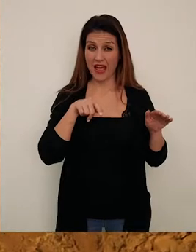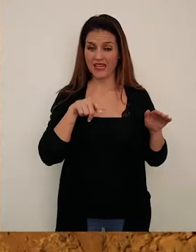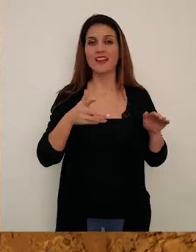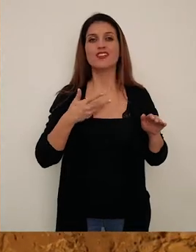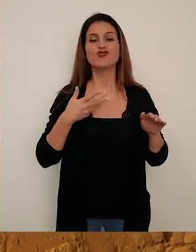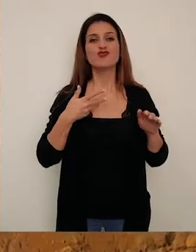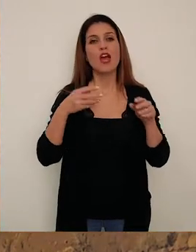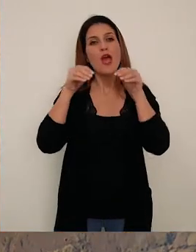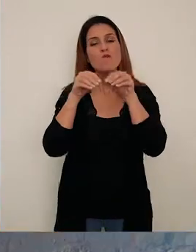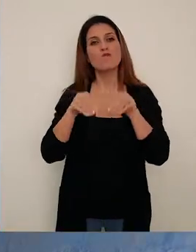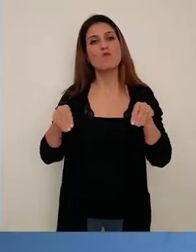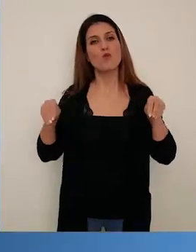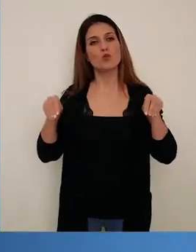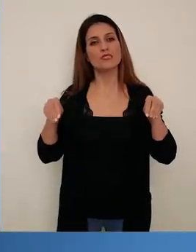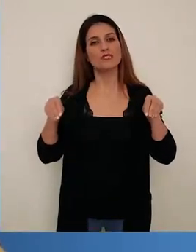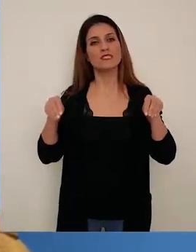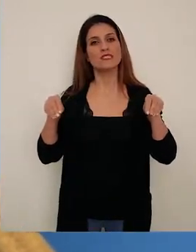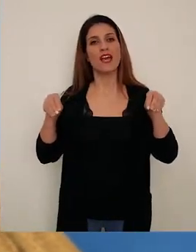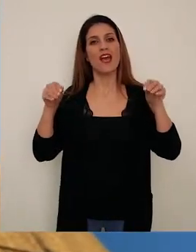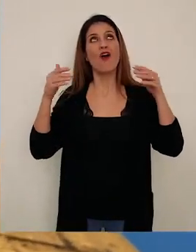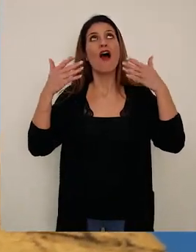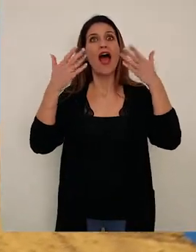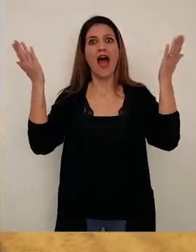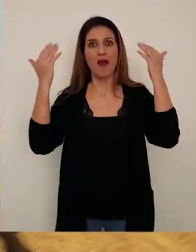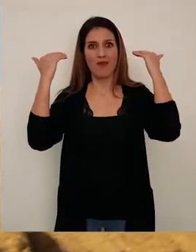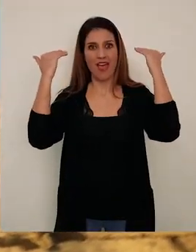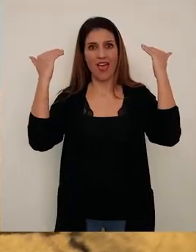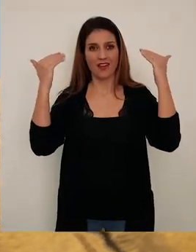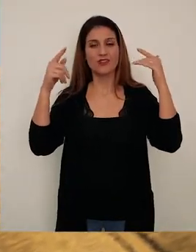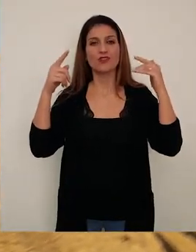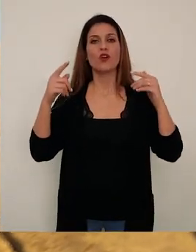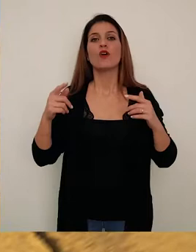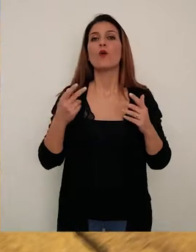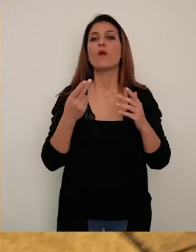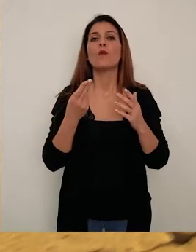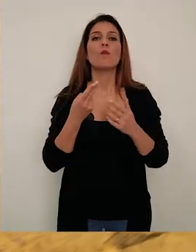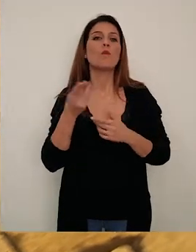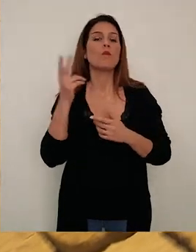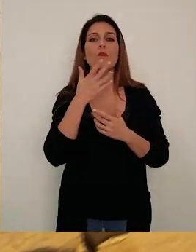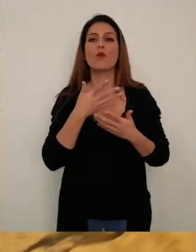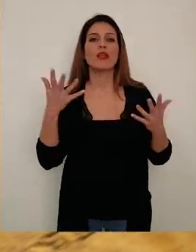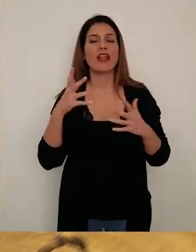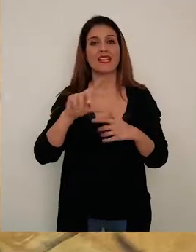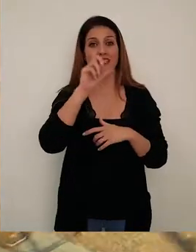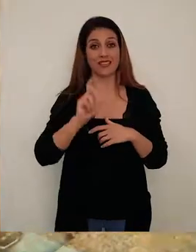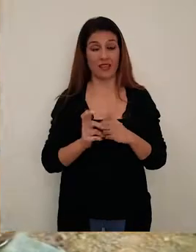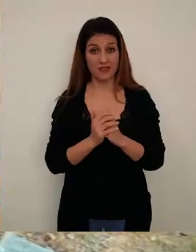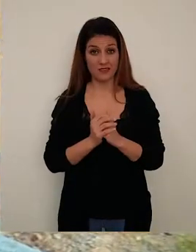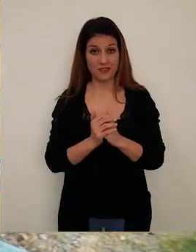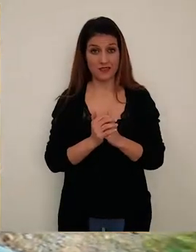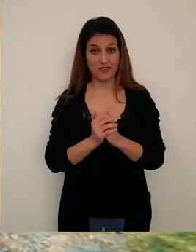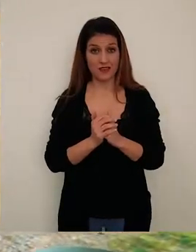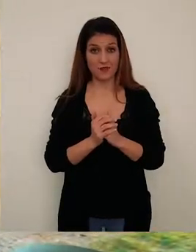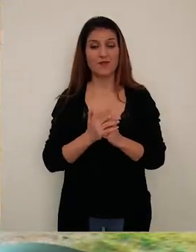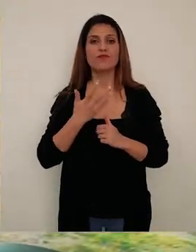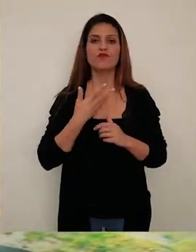Situato sulla Serra di Caprarica, l'archeodromo Kalos è considerato il più grande museo a cielo aperto d'Italia. All'interno del